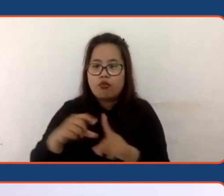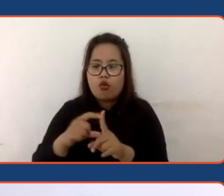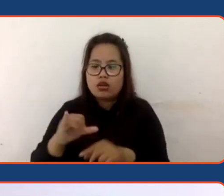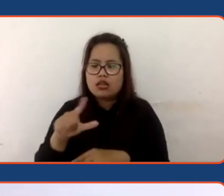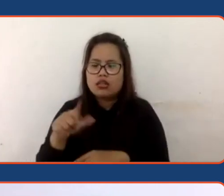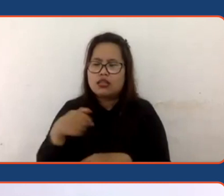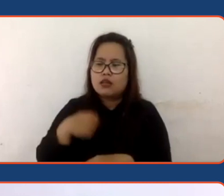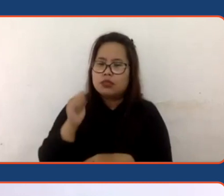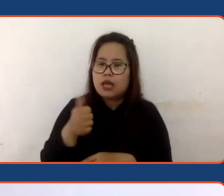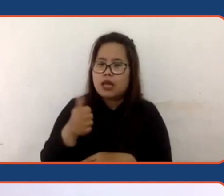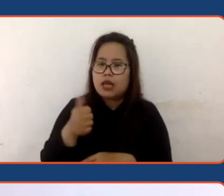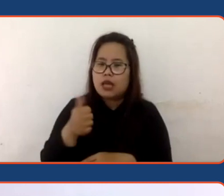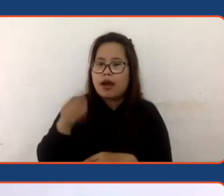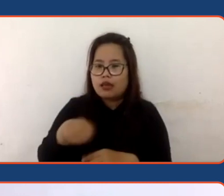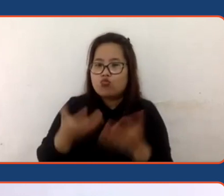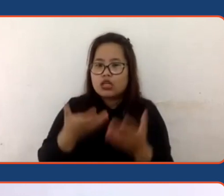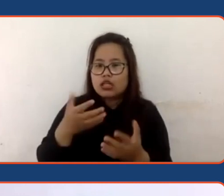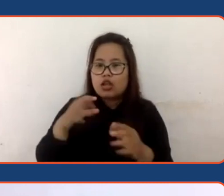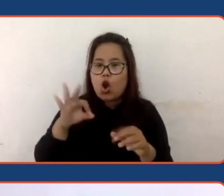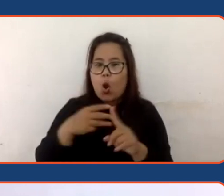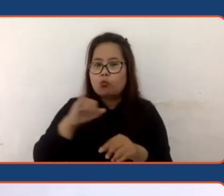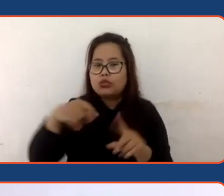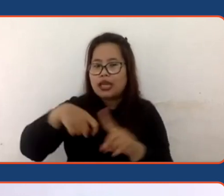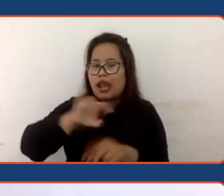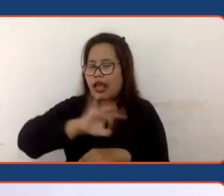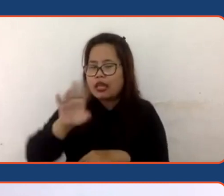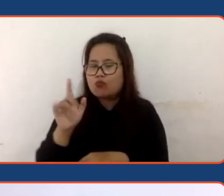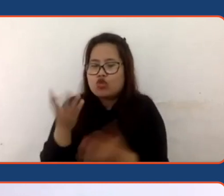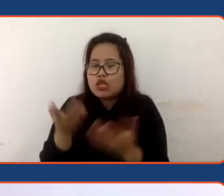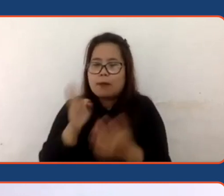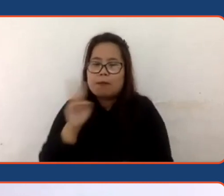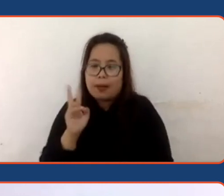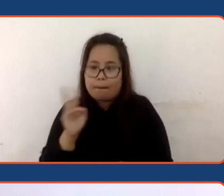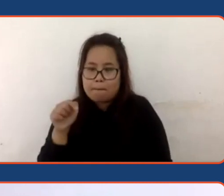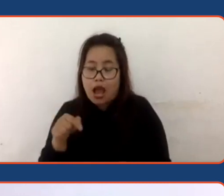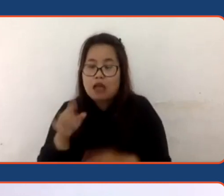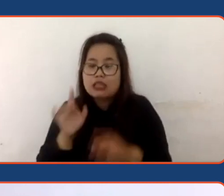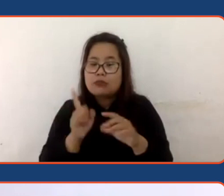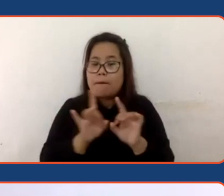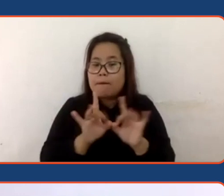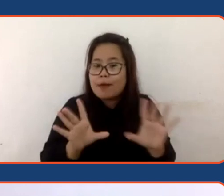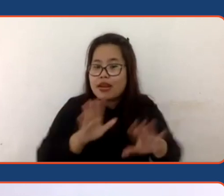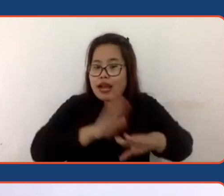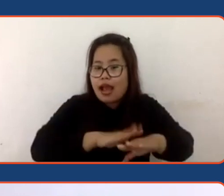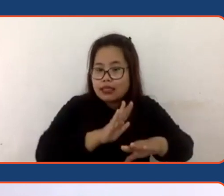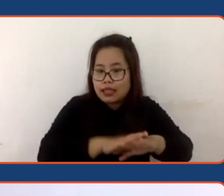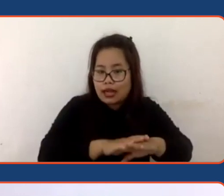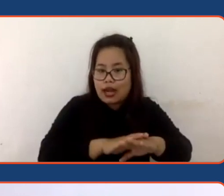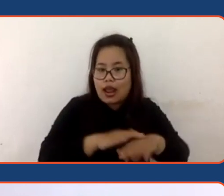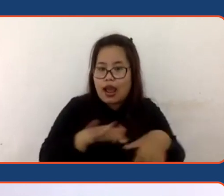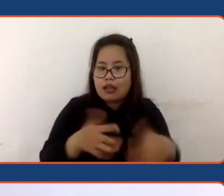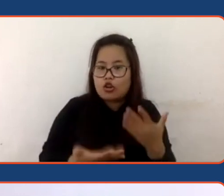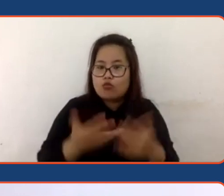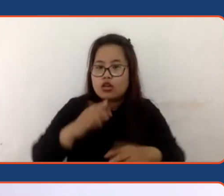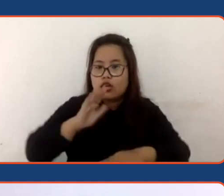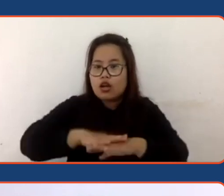lain Yip jadi perbedaan culture atau Kau